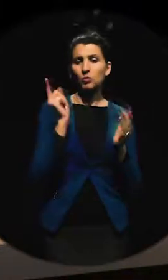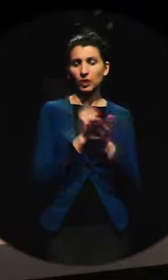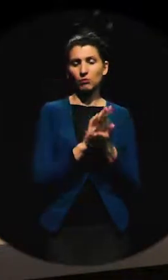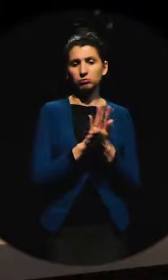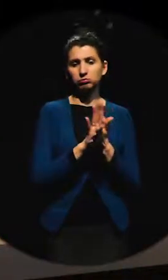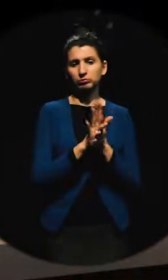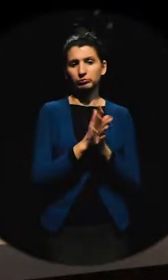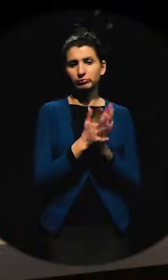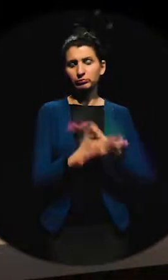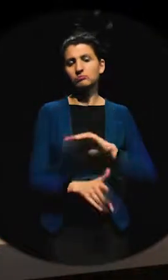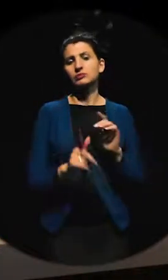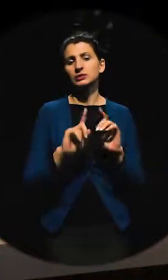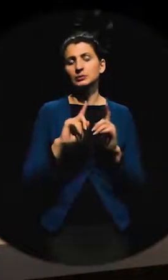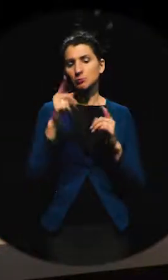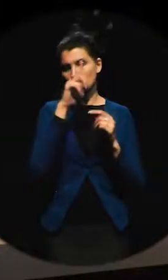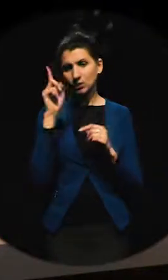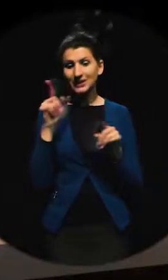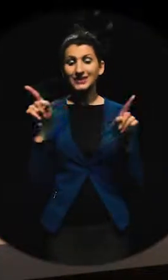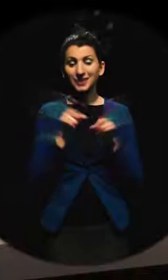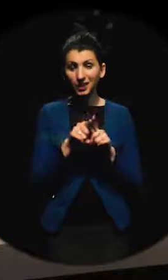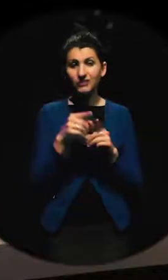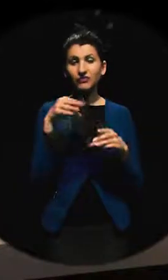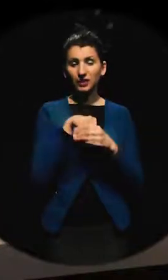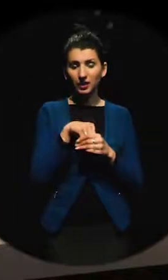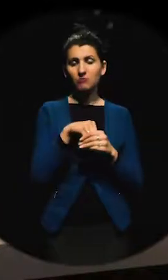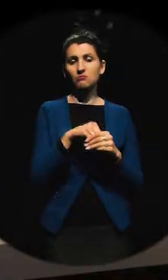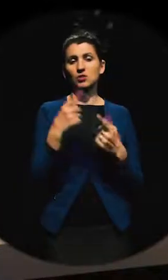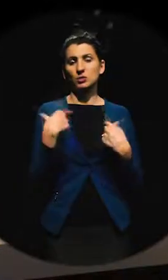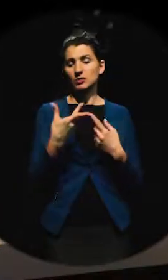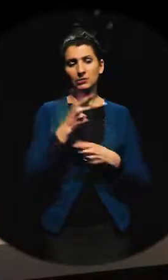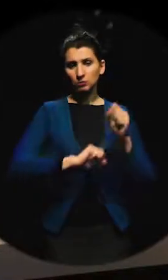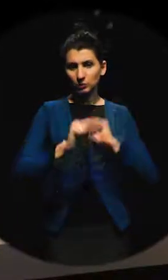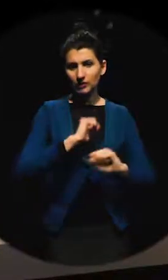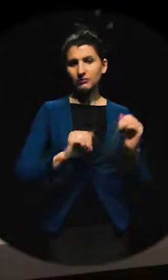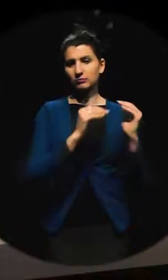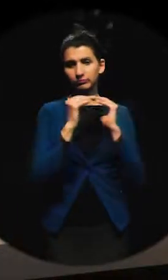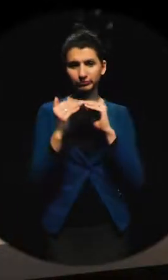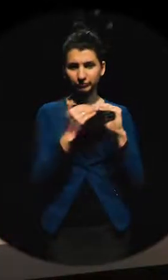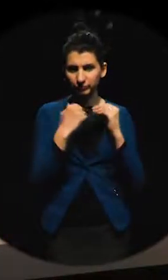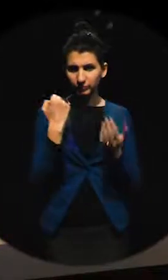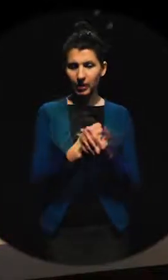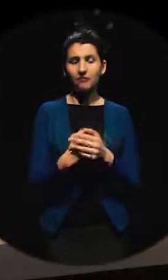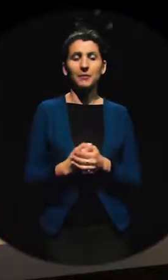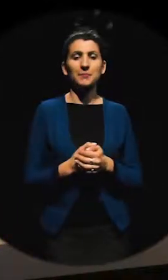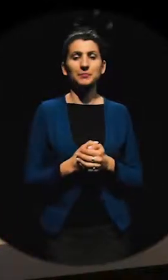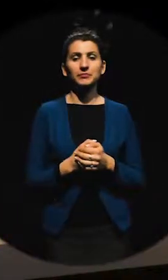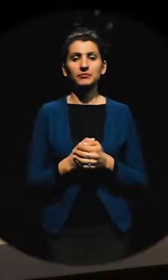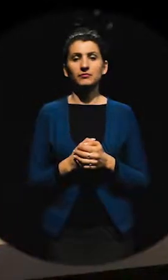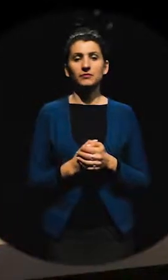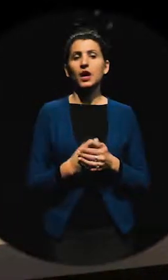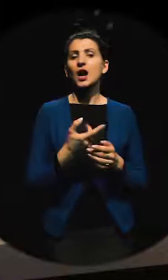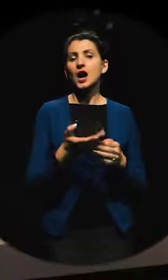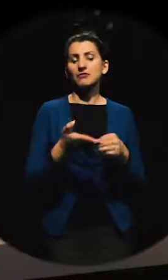społecznej uwzględniającej potrzeby osób z niepełnosprawnościami. Żeby tak się mogło stać, grupa ta musiała